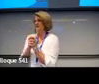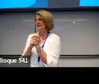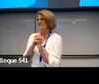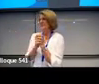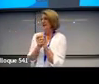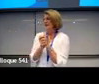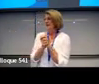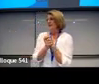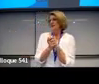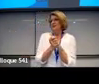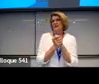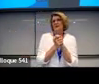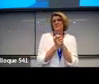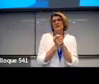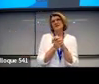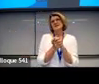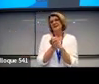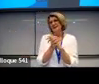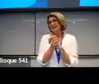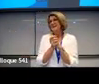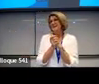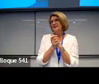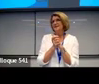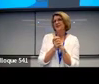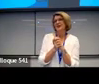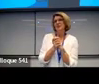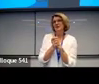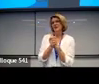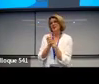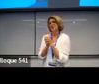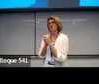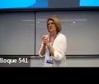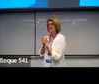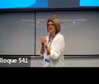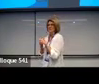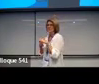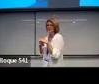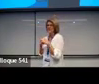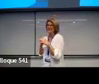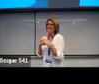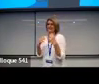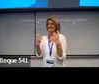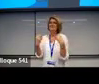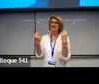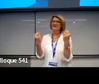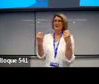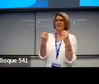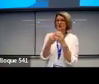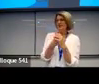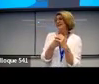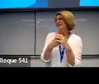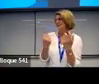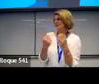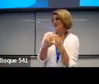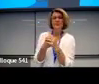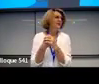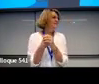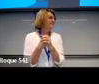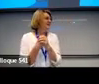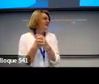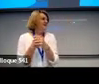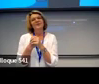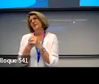groupe, etc. D'ailleurs, c'est caractéristique finalement de la recherche en pédagogie universitaire qui est très praxéologique, qui